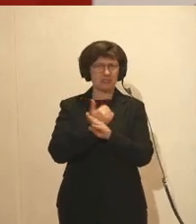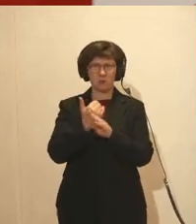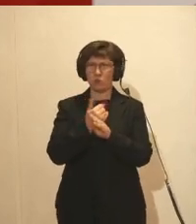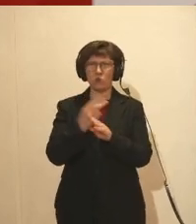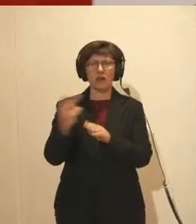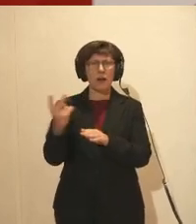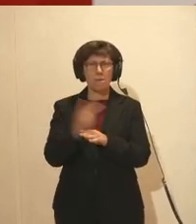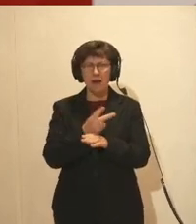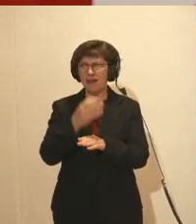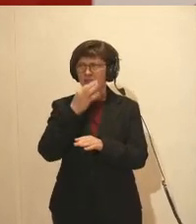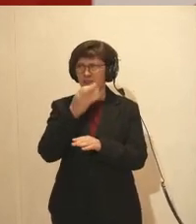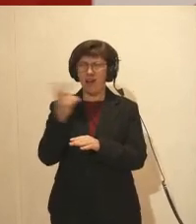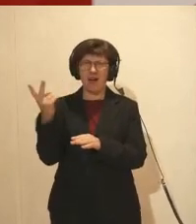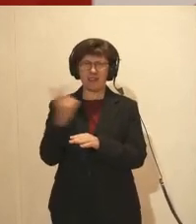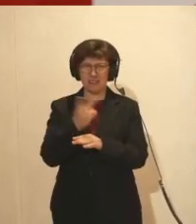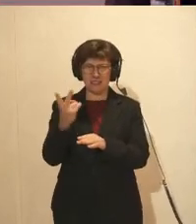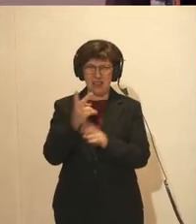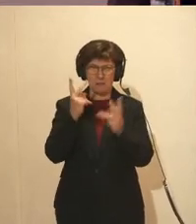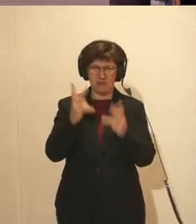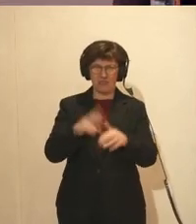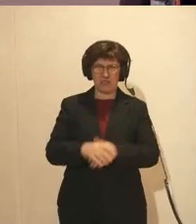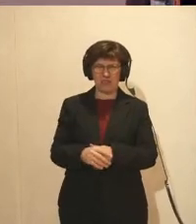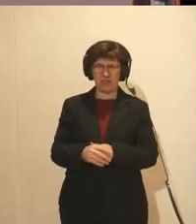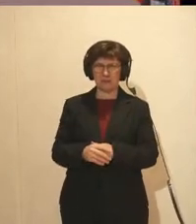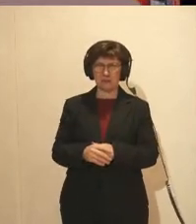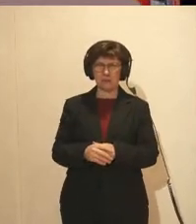sind beide fragen gleichzeitig richtig